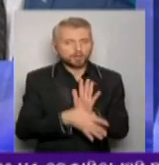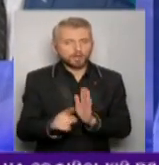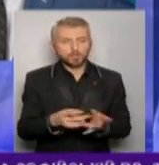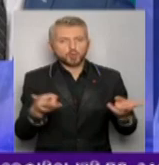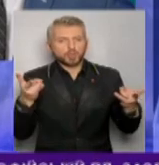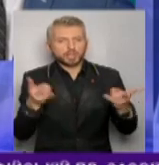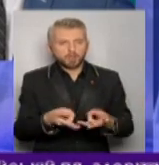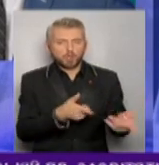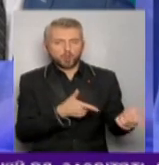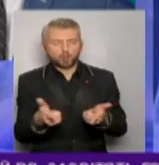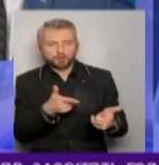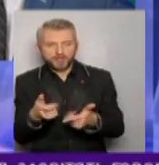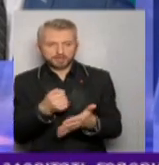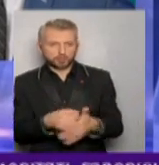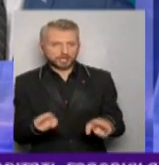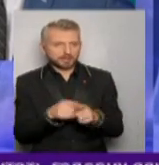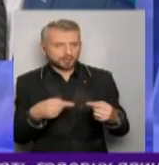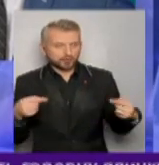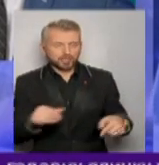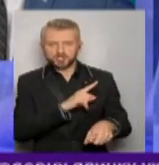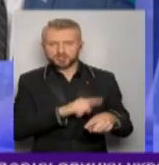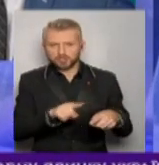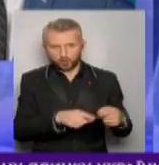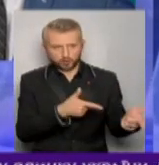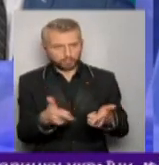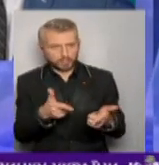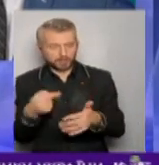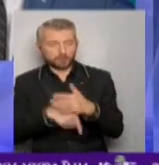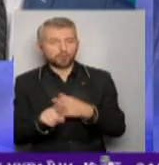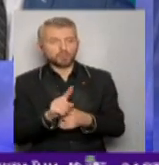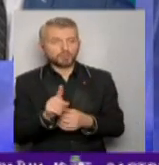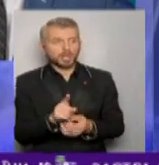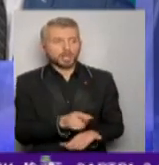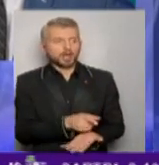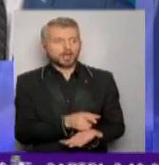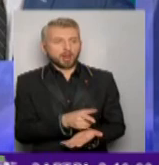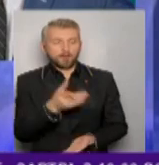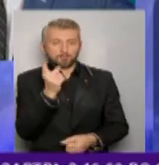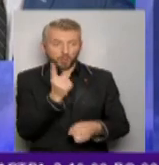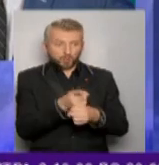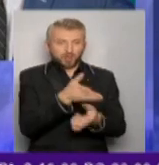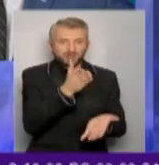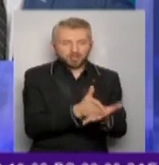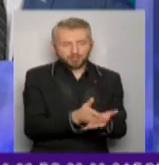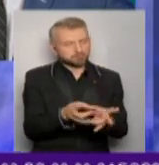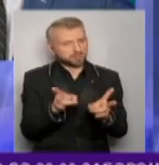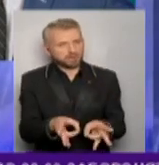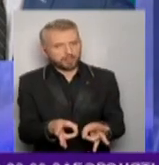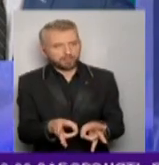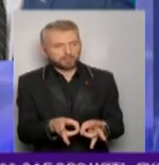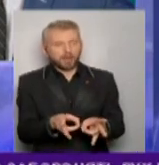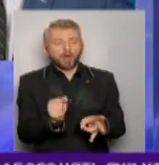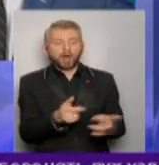треба готуватися до таких речей і швидко готуватися, тому що присутність мораторію – це велика біда. А не